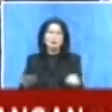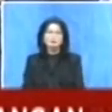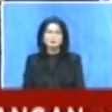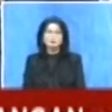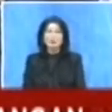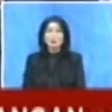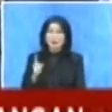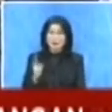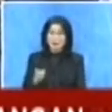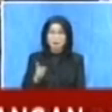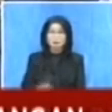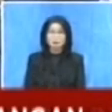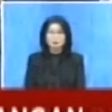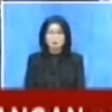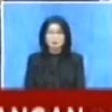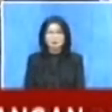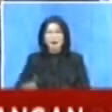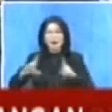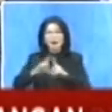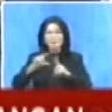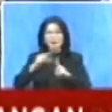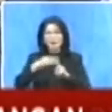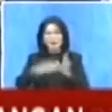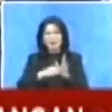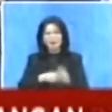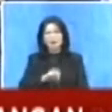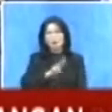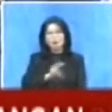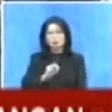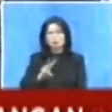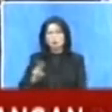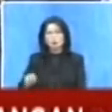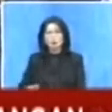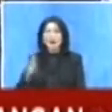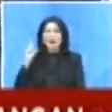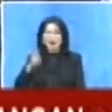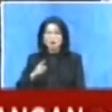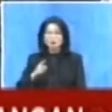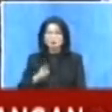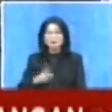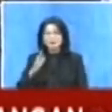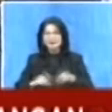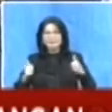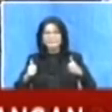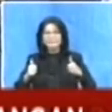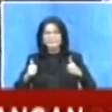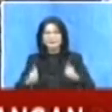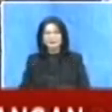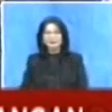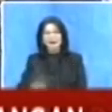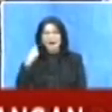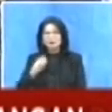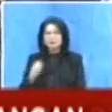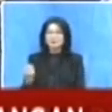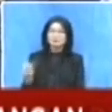Karena itu, APBN tahun 2022 harus antisipatif, harus